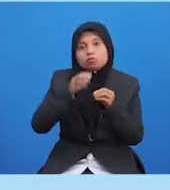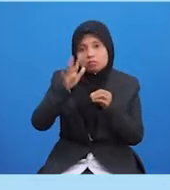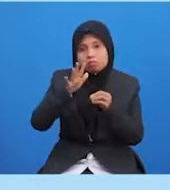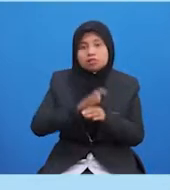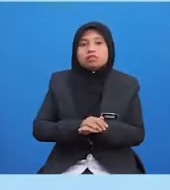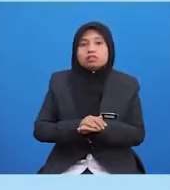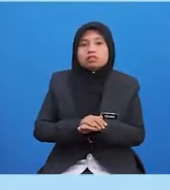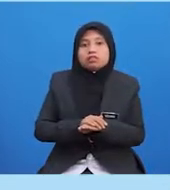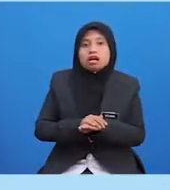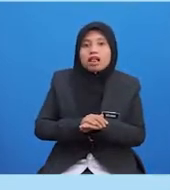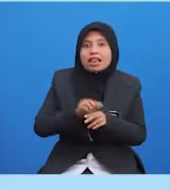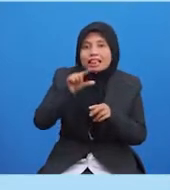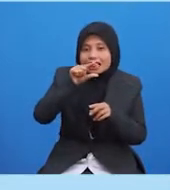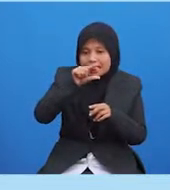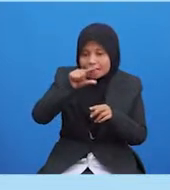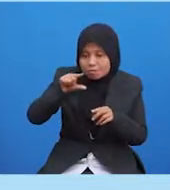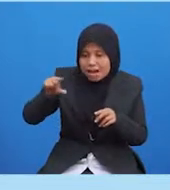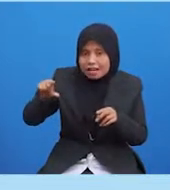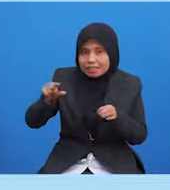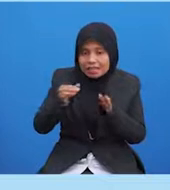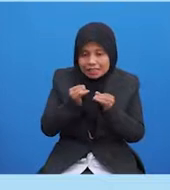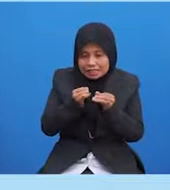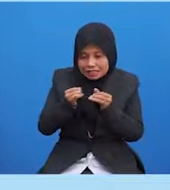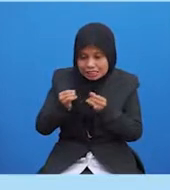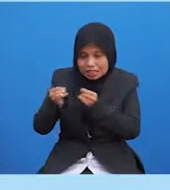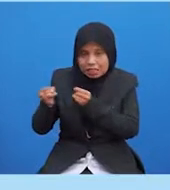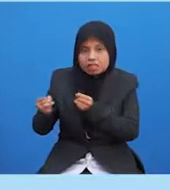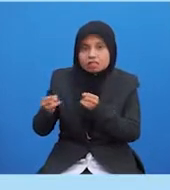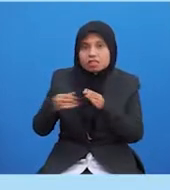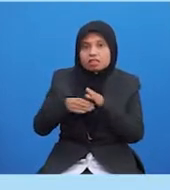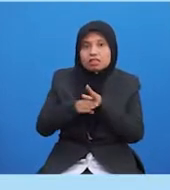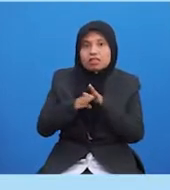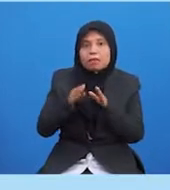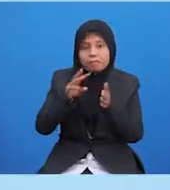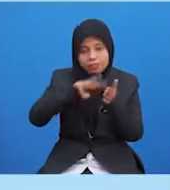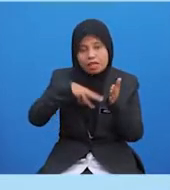kelima, menebalkan jarak antara medan dalam table.